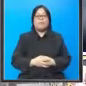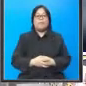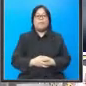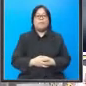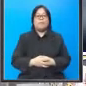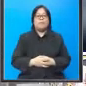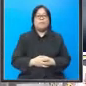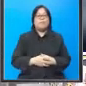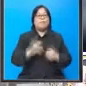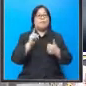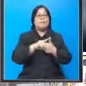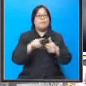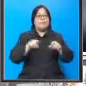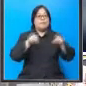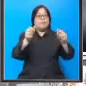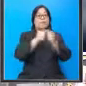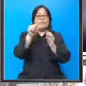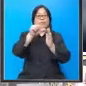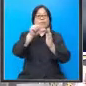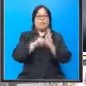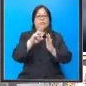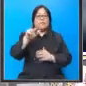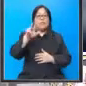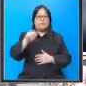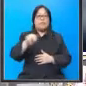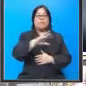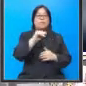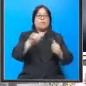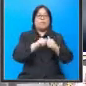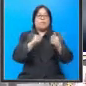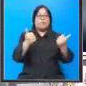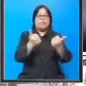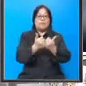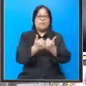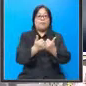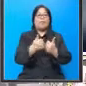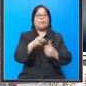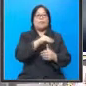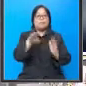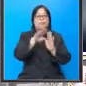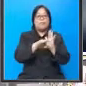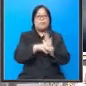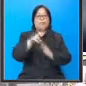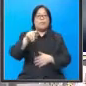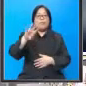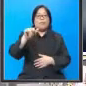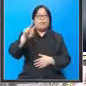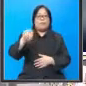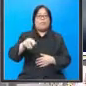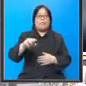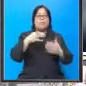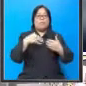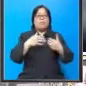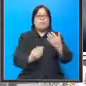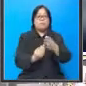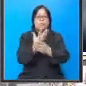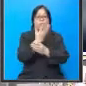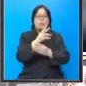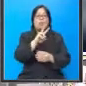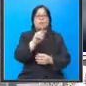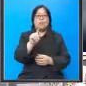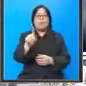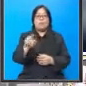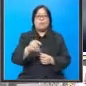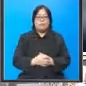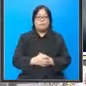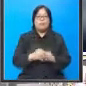berikut larasnya at-taqwa dentin pertumbuhan lemas 36 dan peraturan kolenkim tumbuhan 81